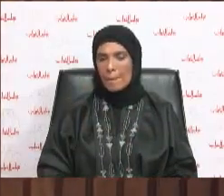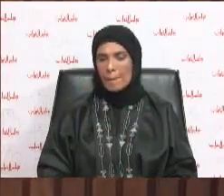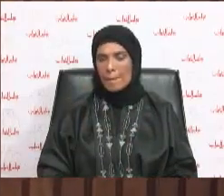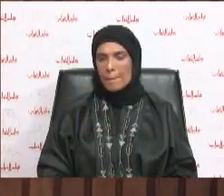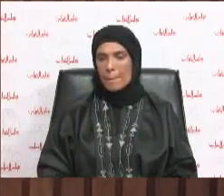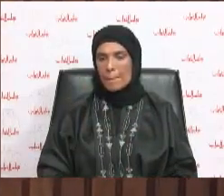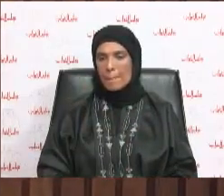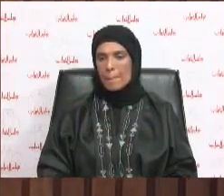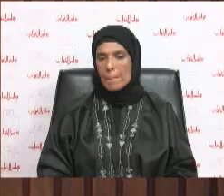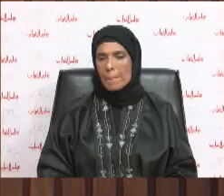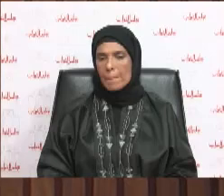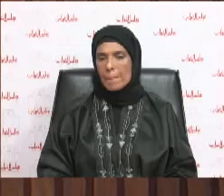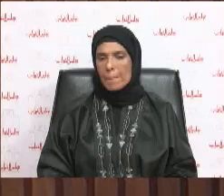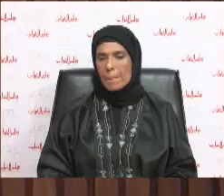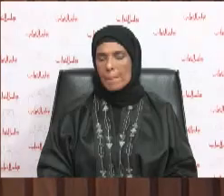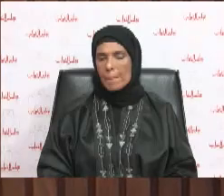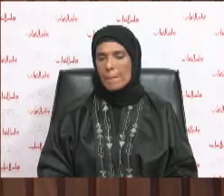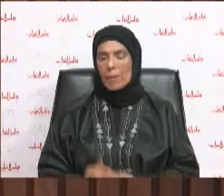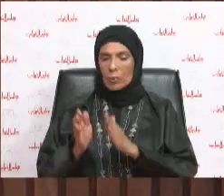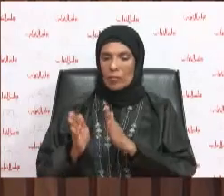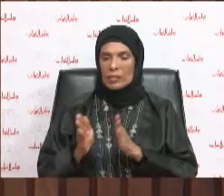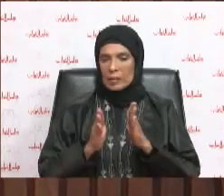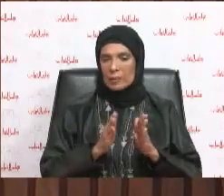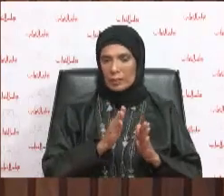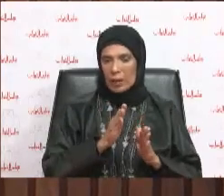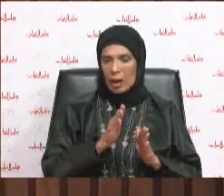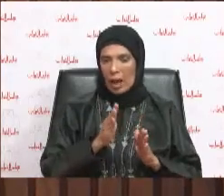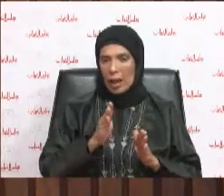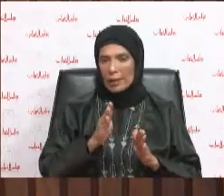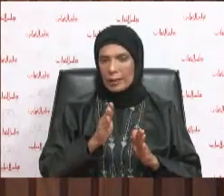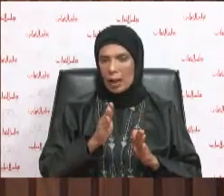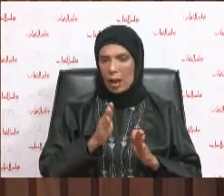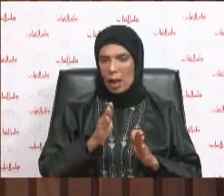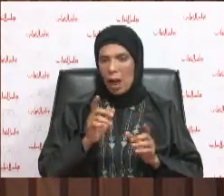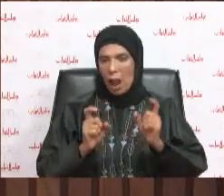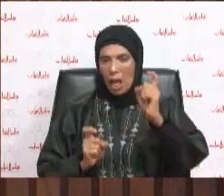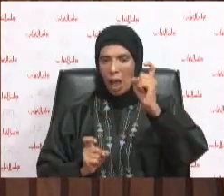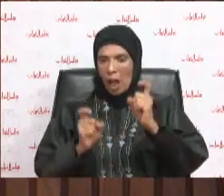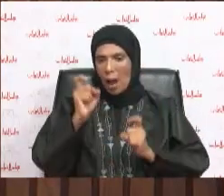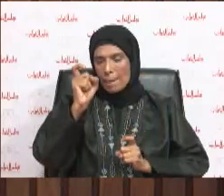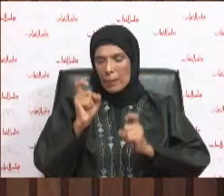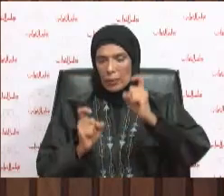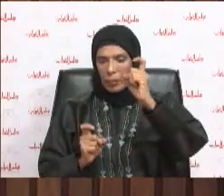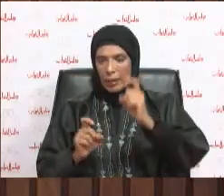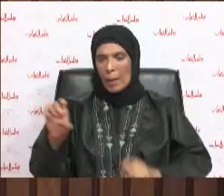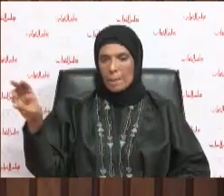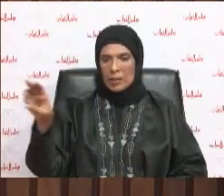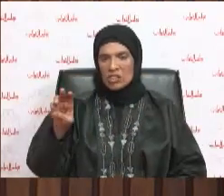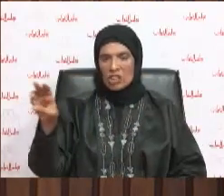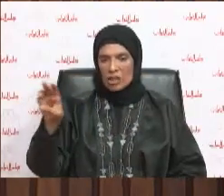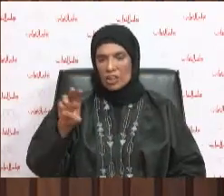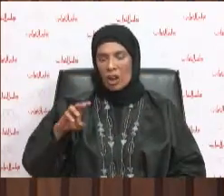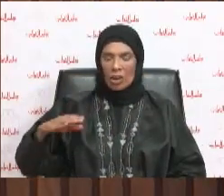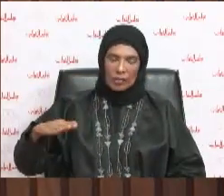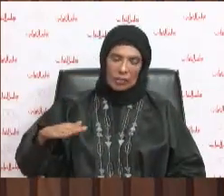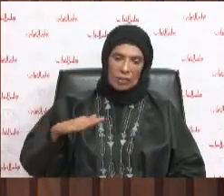أساس أن يعني تنظيم المنافسة بين الشركات الطيران المتعاقدة في هذه الاتفاقية،